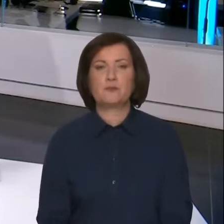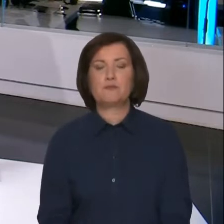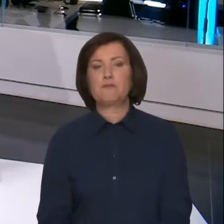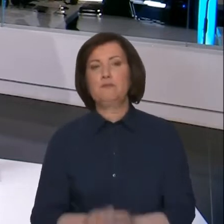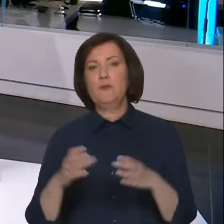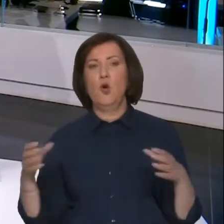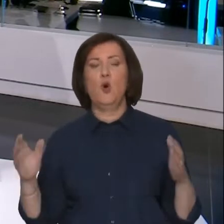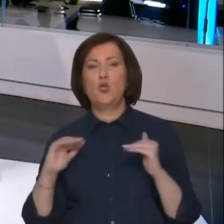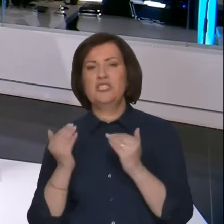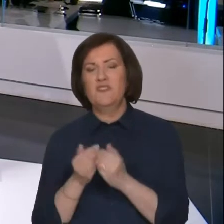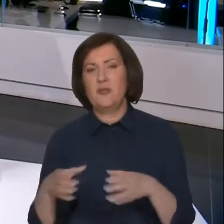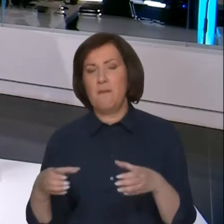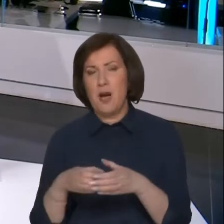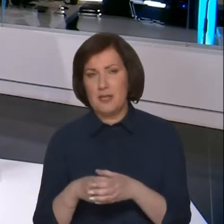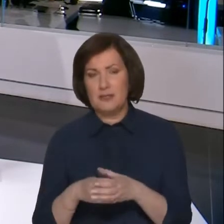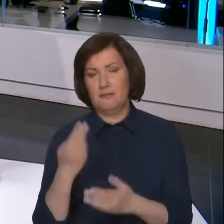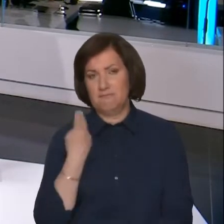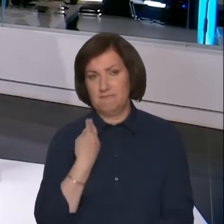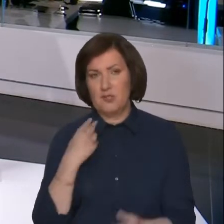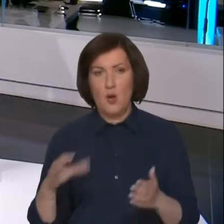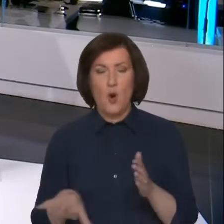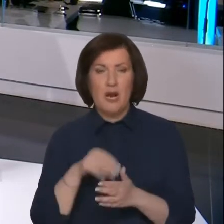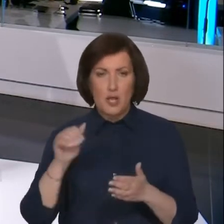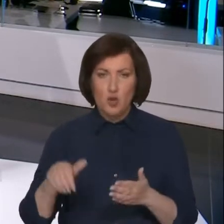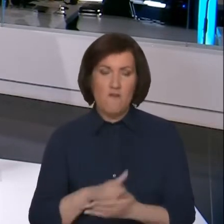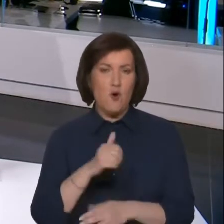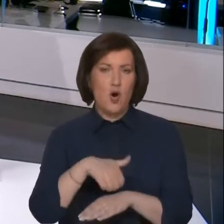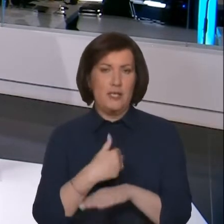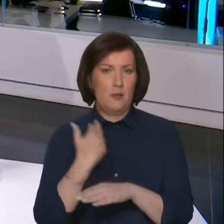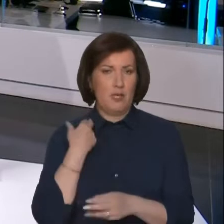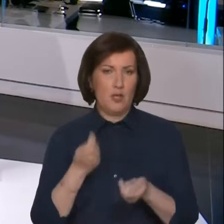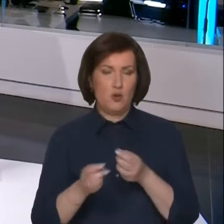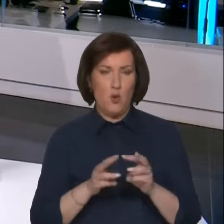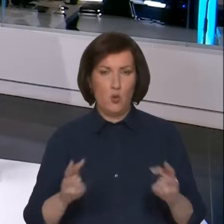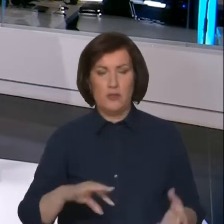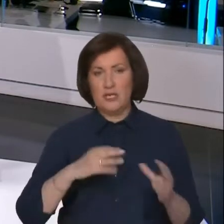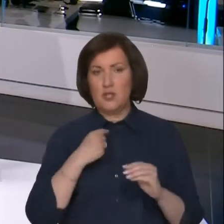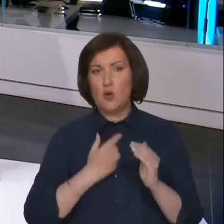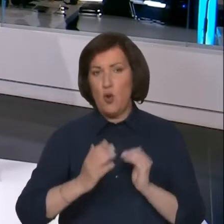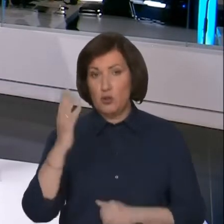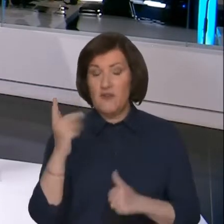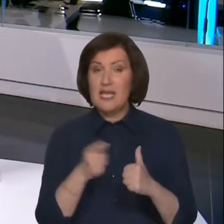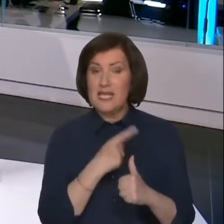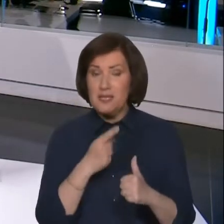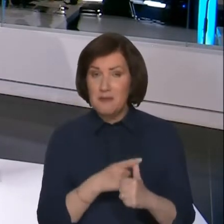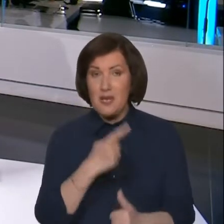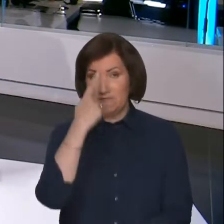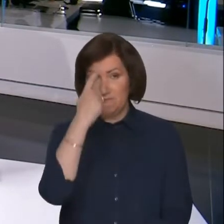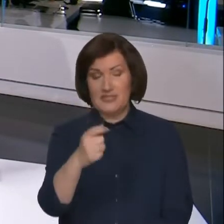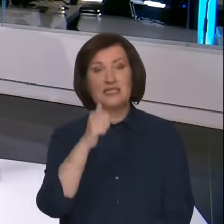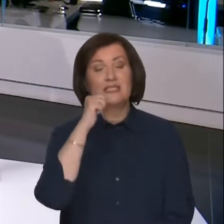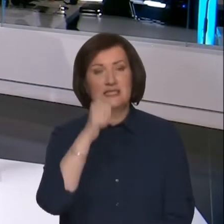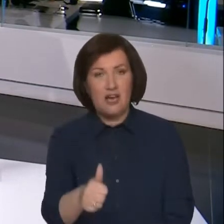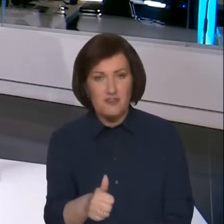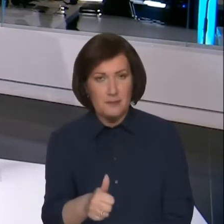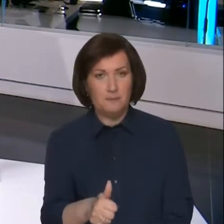Консервативна партія Сполученого Королівства обрала нового лідера британського уряду. Результати голосування та ім'я переможця назвуть вже